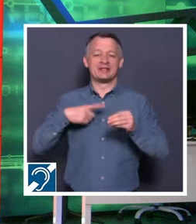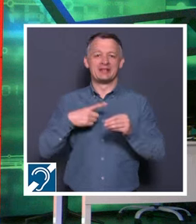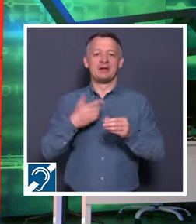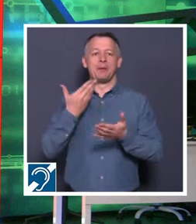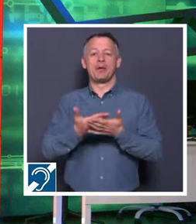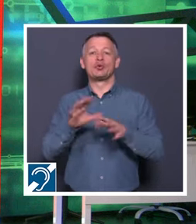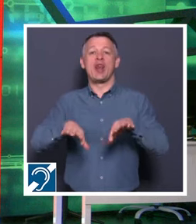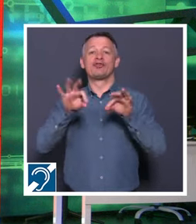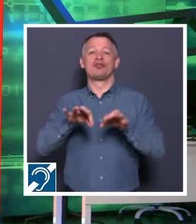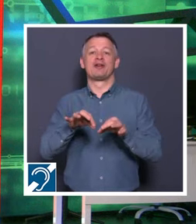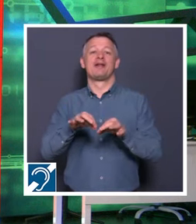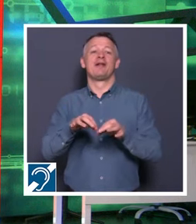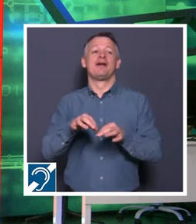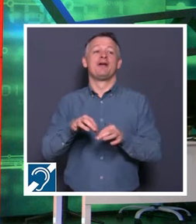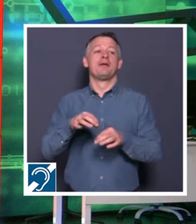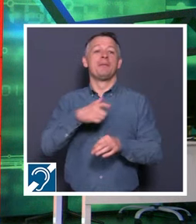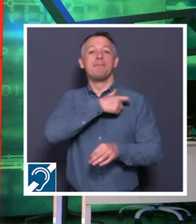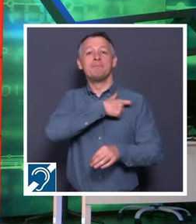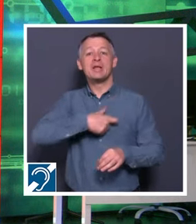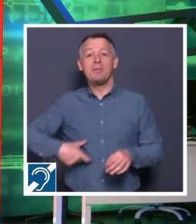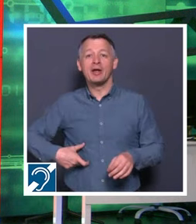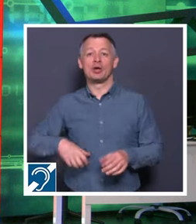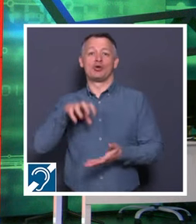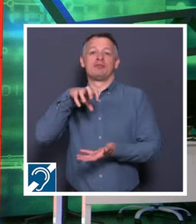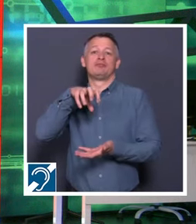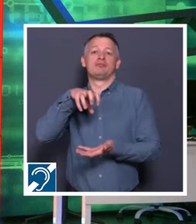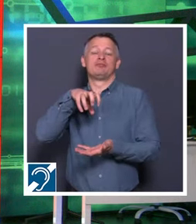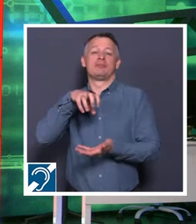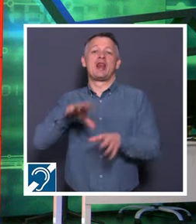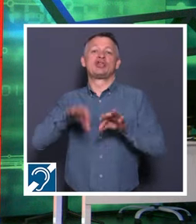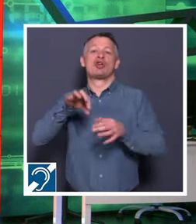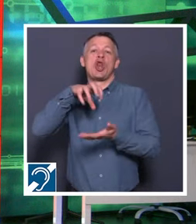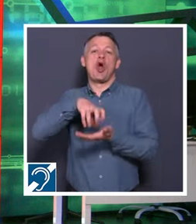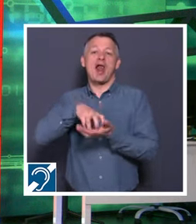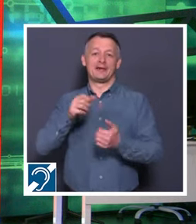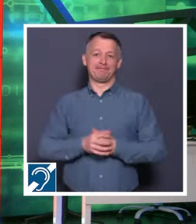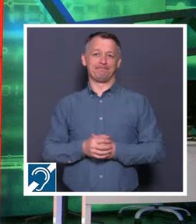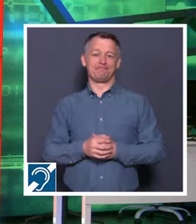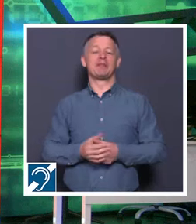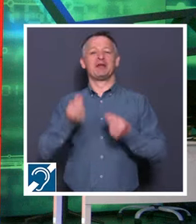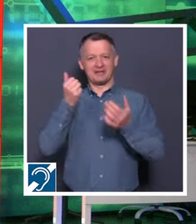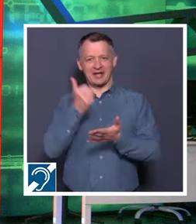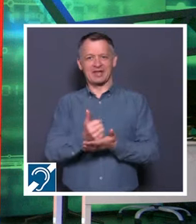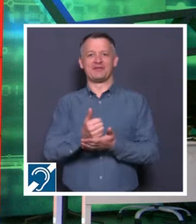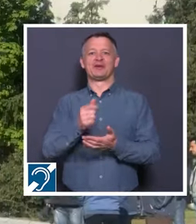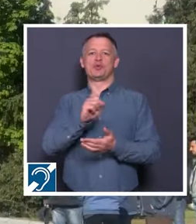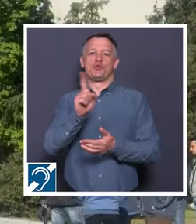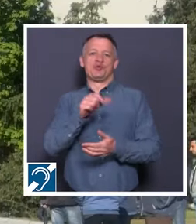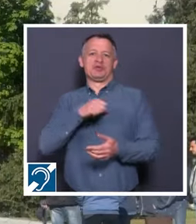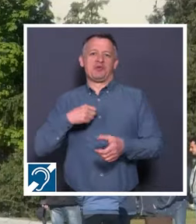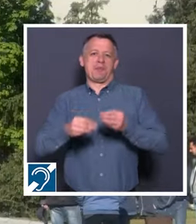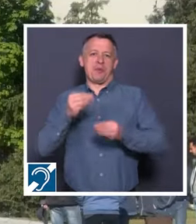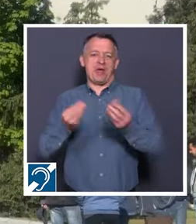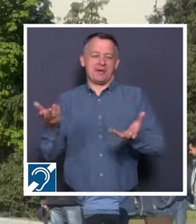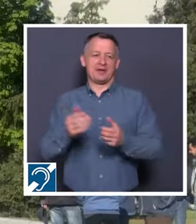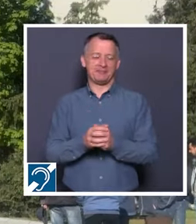locale, dar nu sunt singurele. Bun găsit tuturor, într-adevăr, nu sunt singurele probleme.